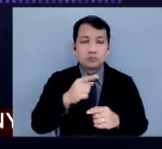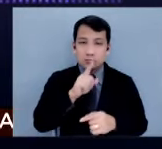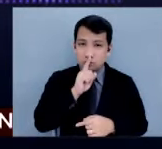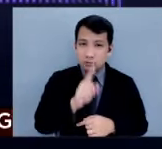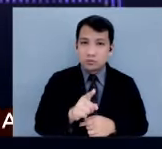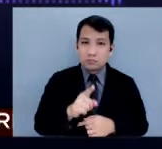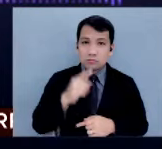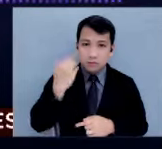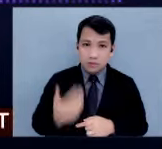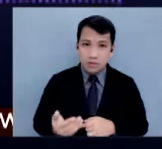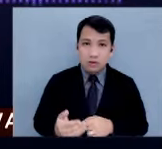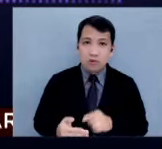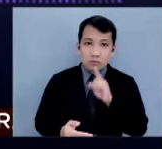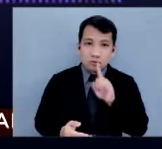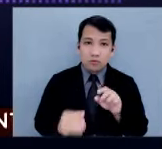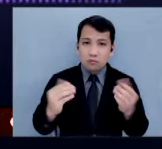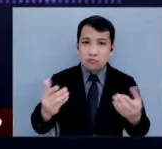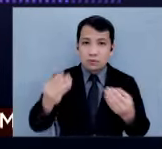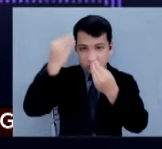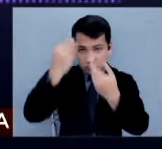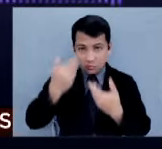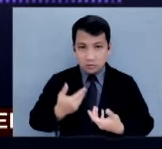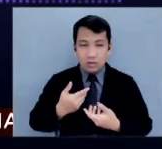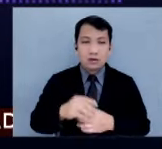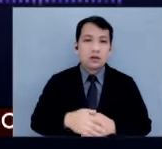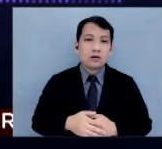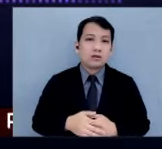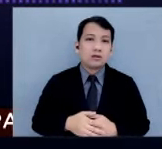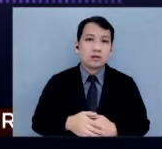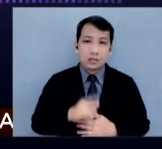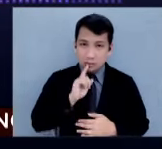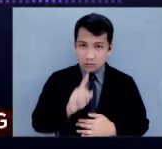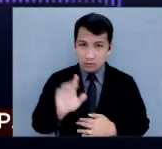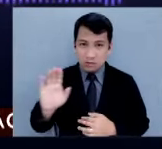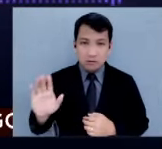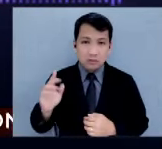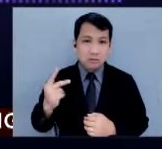ba talaga. Kasi wala. Ang sabi naman nila...